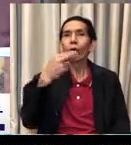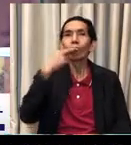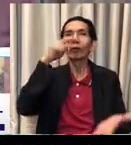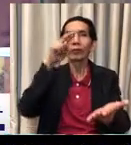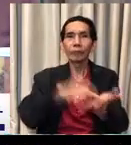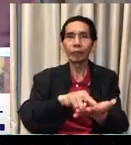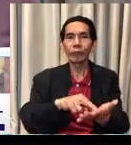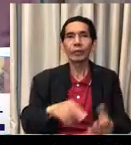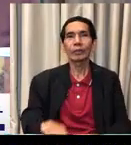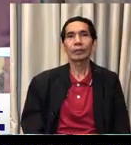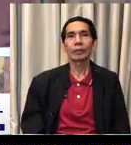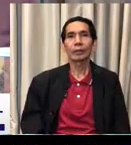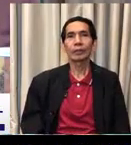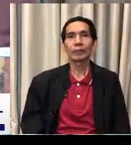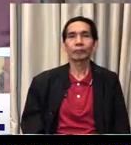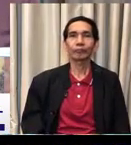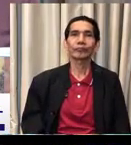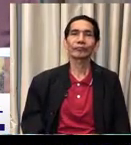may OBB ka nun.